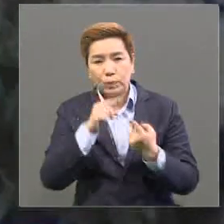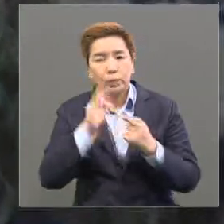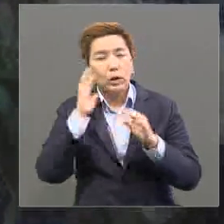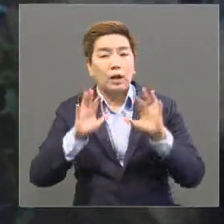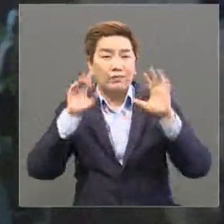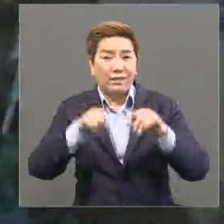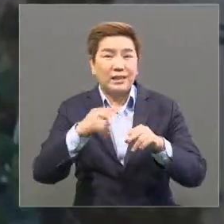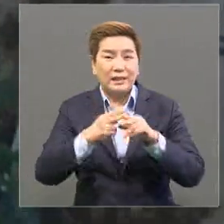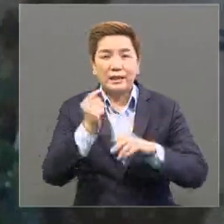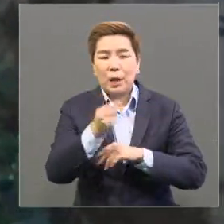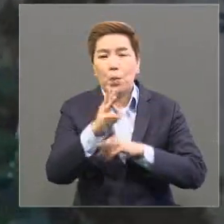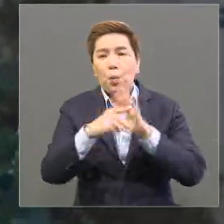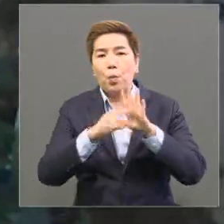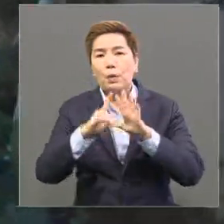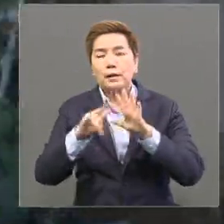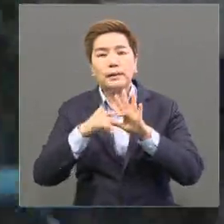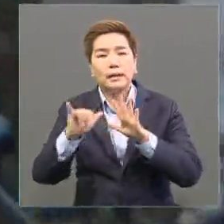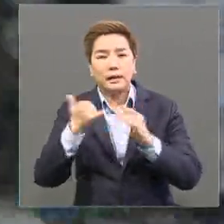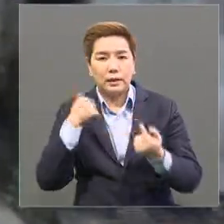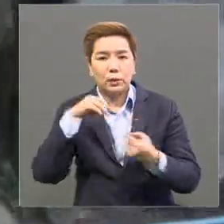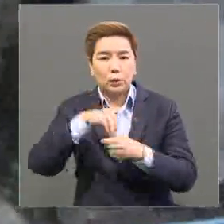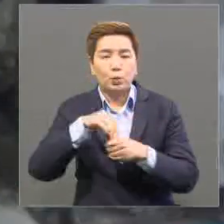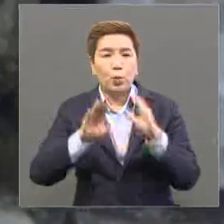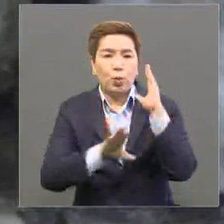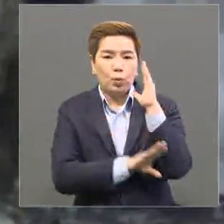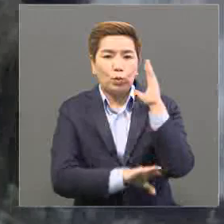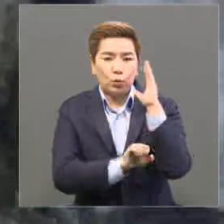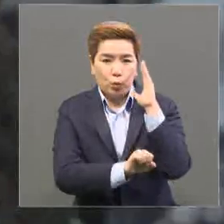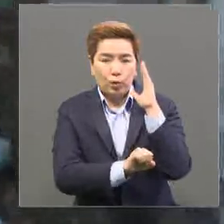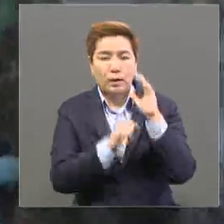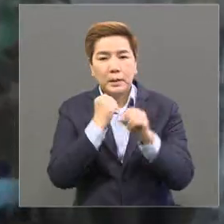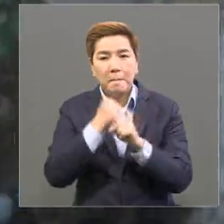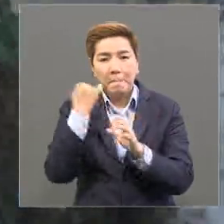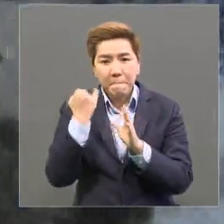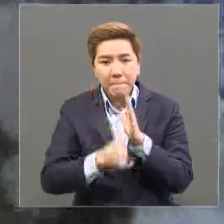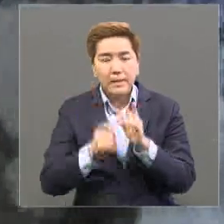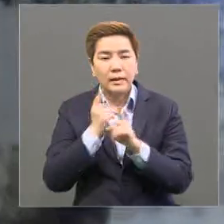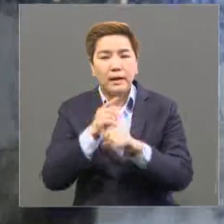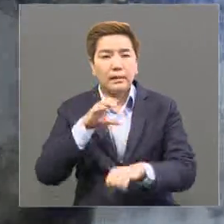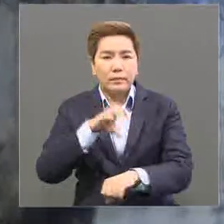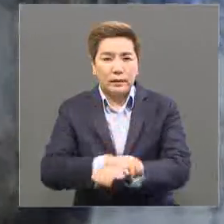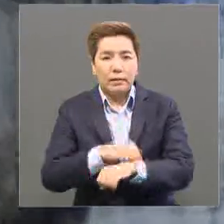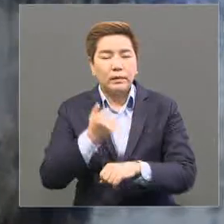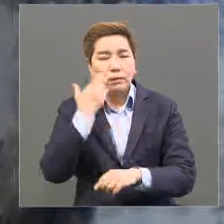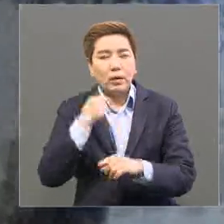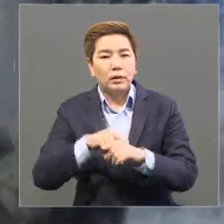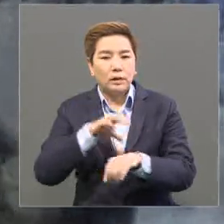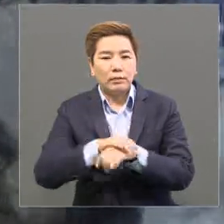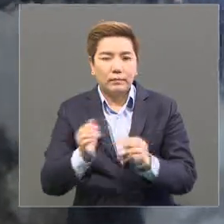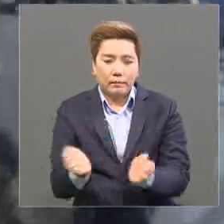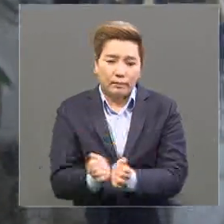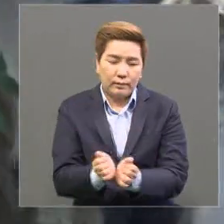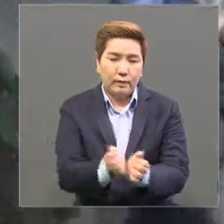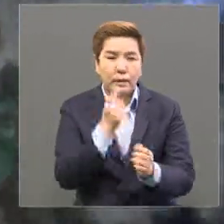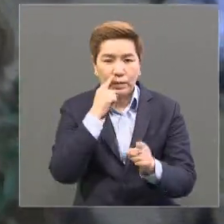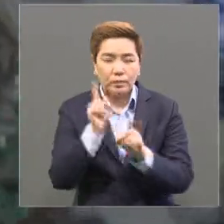นายโอมหรือทวัชชัยเนี่ยเป็นชาวอำเภอนาม่อมจังหวัดสงขลาเนี่ยตกเป็นผู้ต้องหาตามหมายจับเนี่ยจังหวะที่เดินออกม